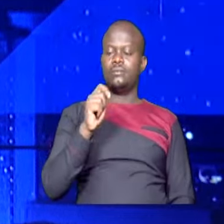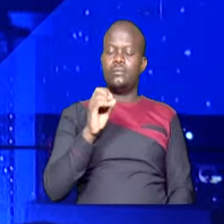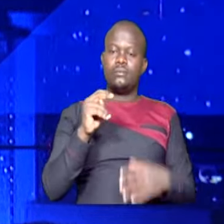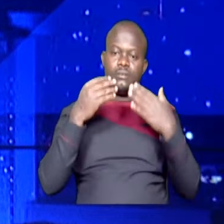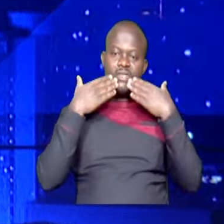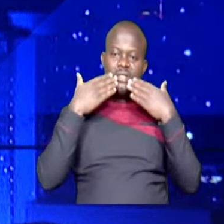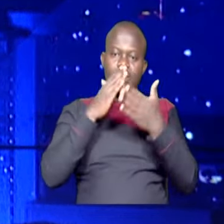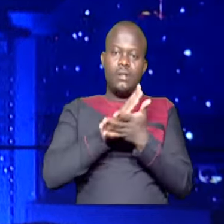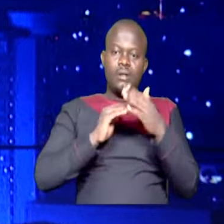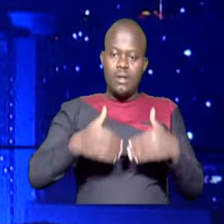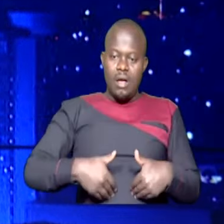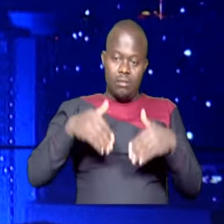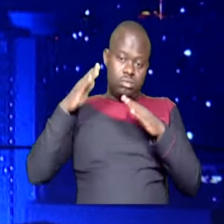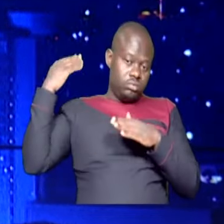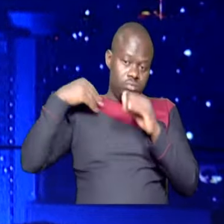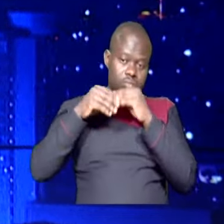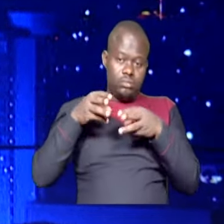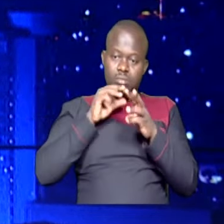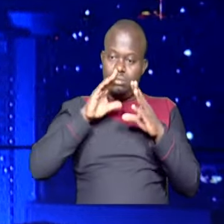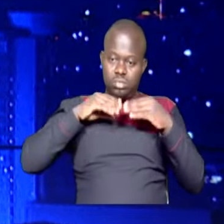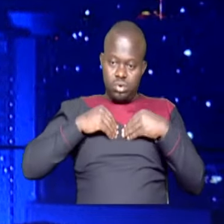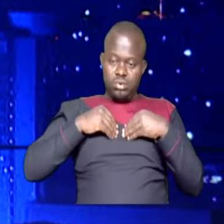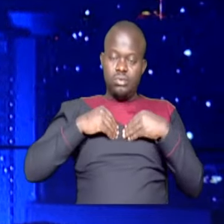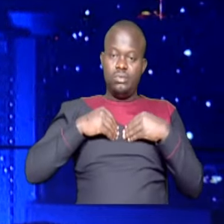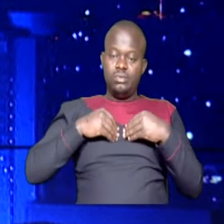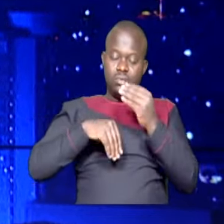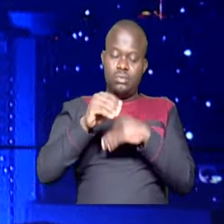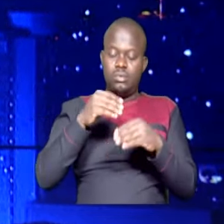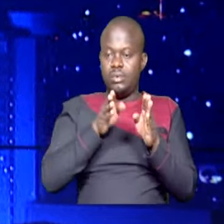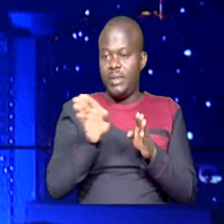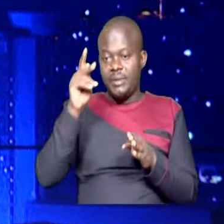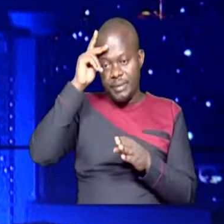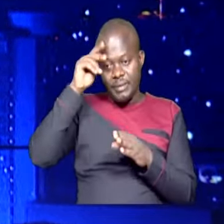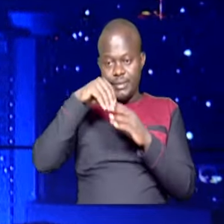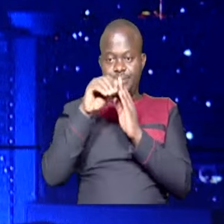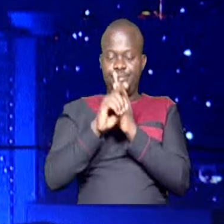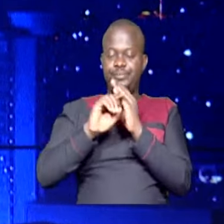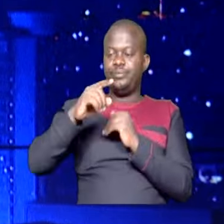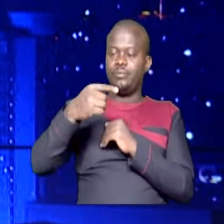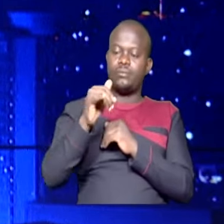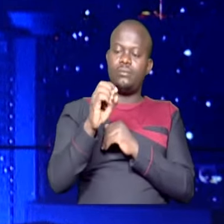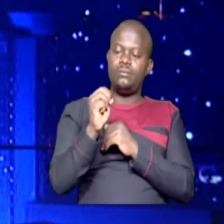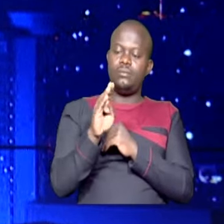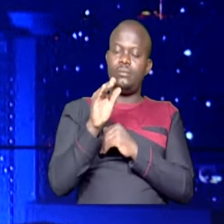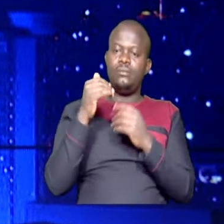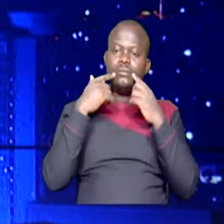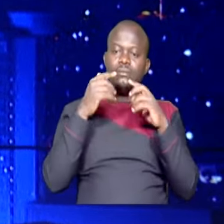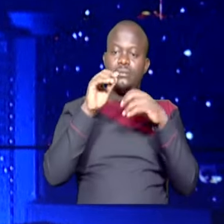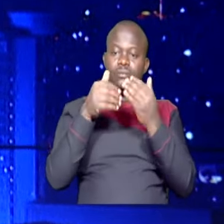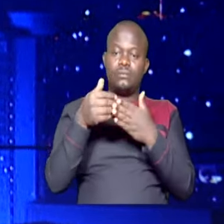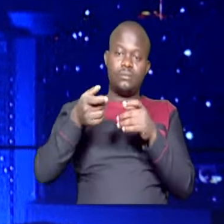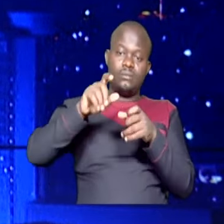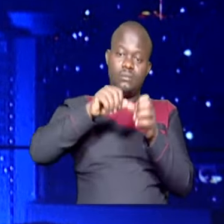Bamwe mu rubyiruko bahoze ari abarembetsi no kuvuga batundaga bakanacuruza ibiyobyabwenge mu karere ka Gicumbi bavuga ko